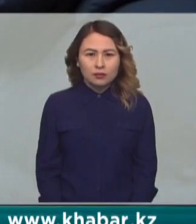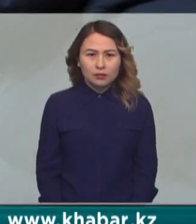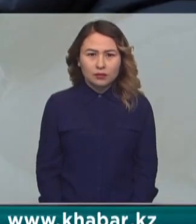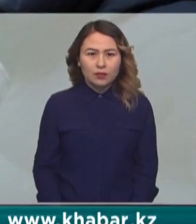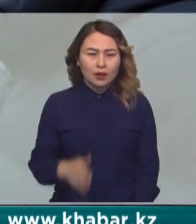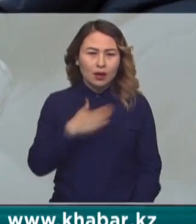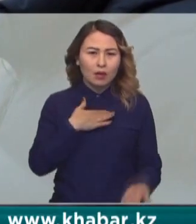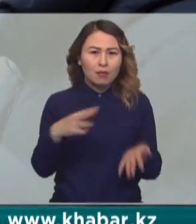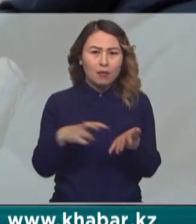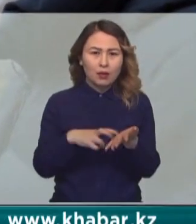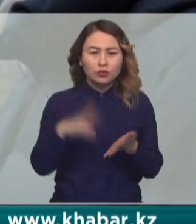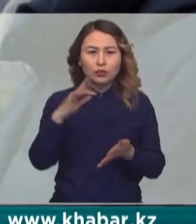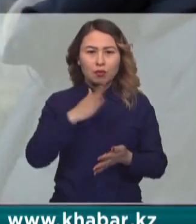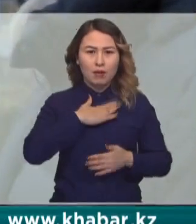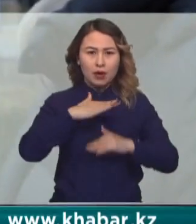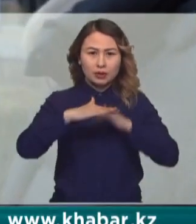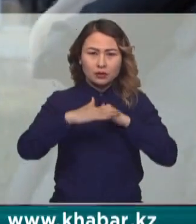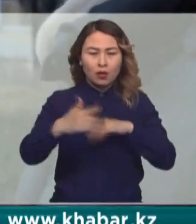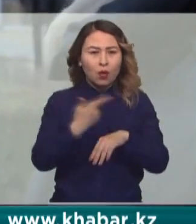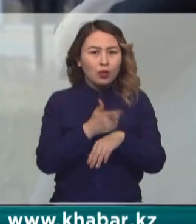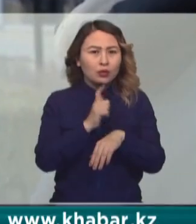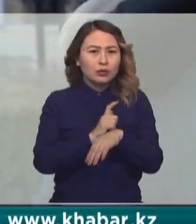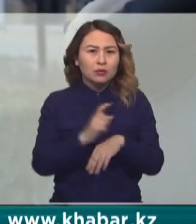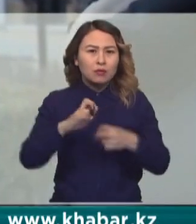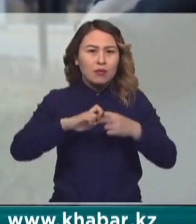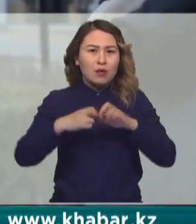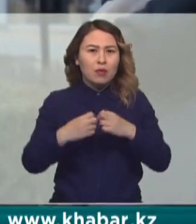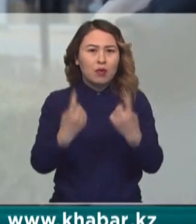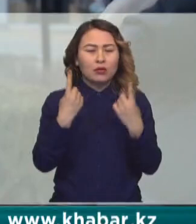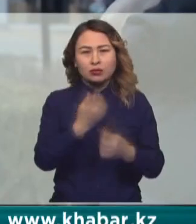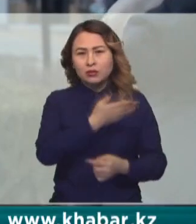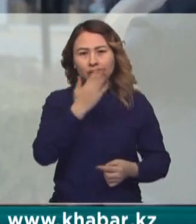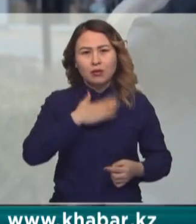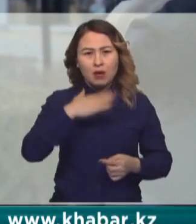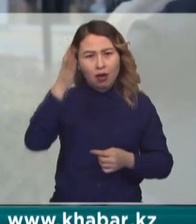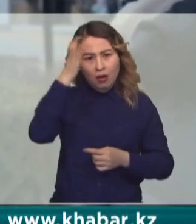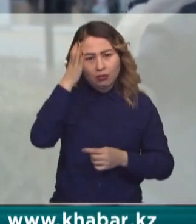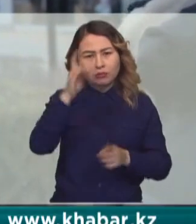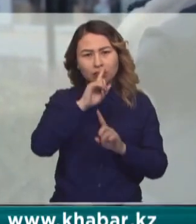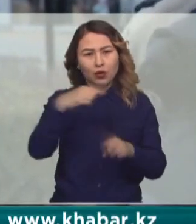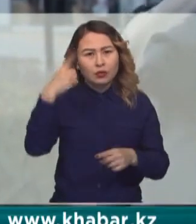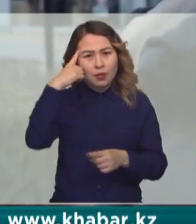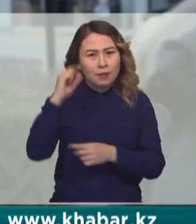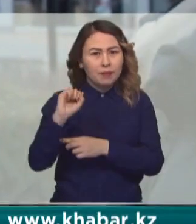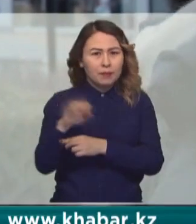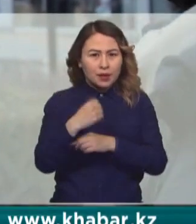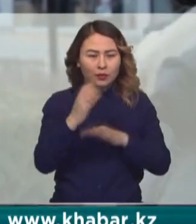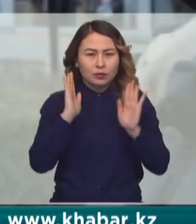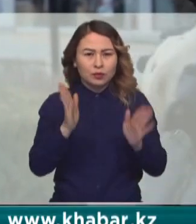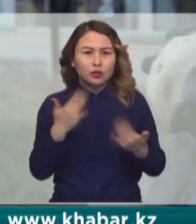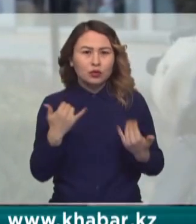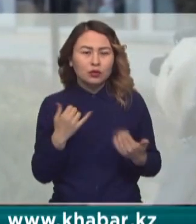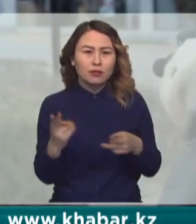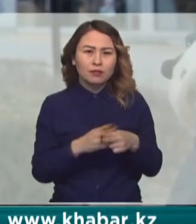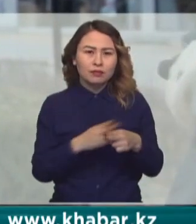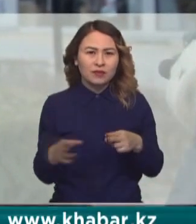Мен қорқамын, бірақ бұл біздің отанымыз үшін қиын мәселе емес. Себебі біздің ғылымымыз қазіргі індетті жеңе алады деген ойдамын. Барлығы осы күресте